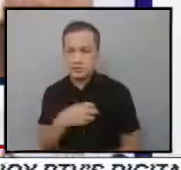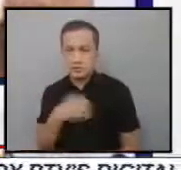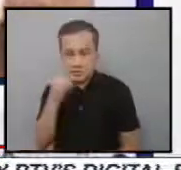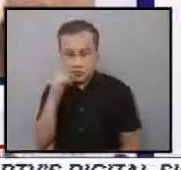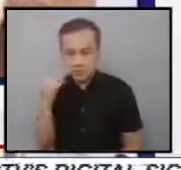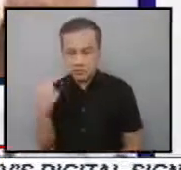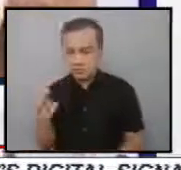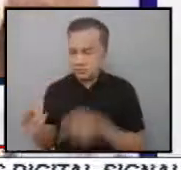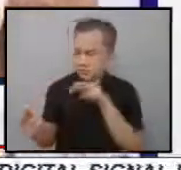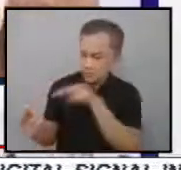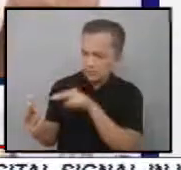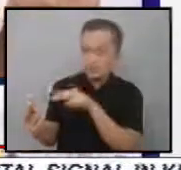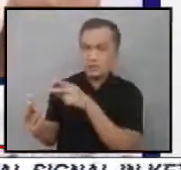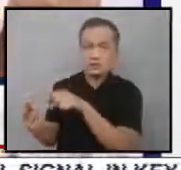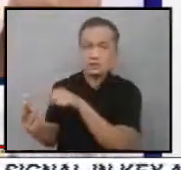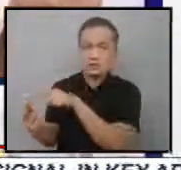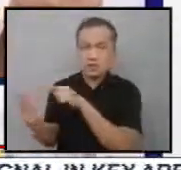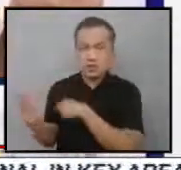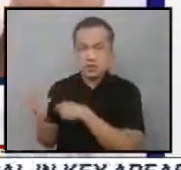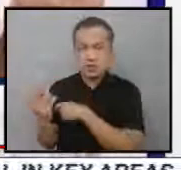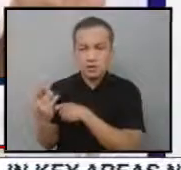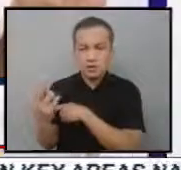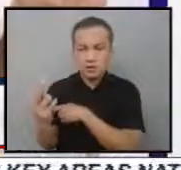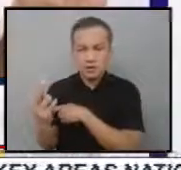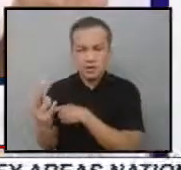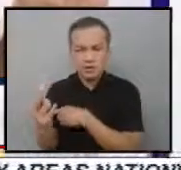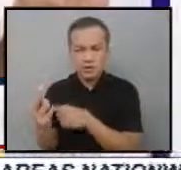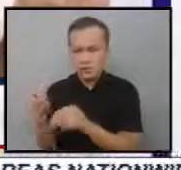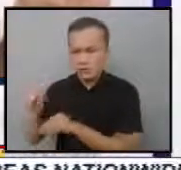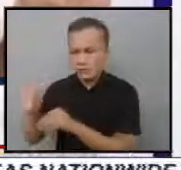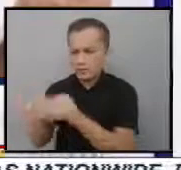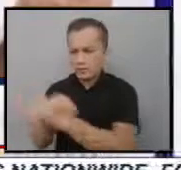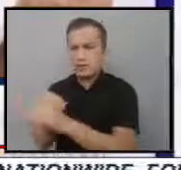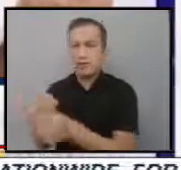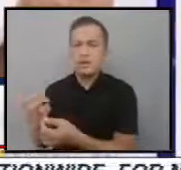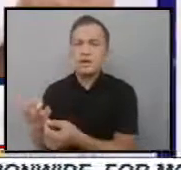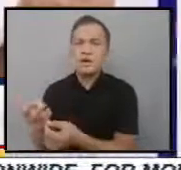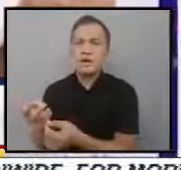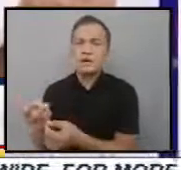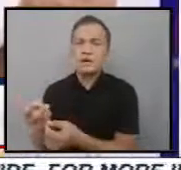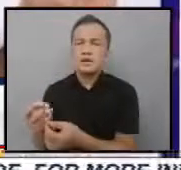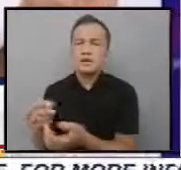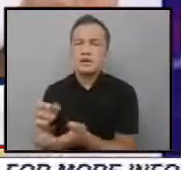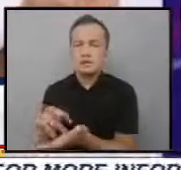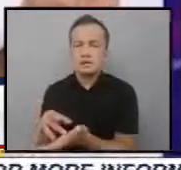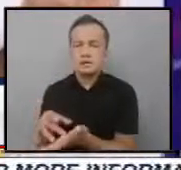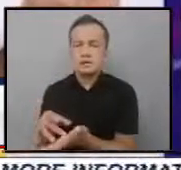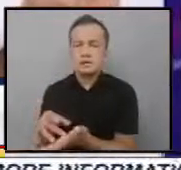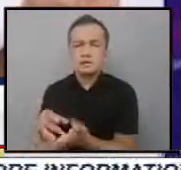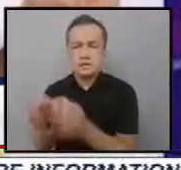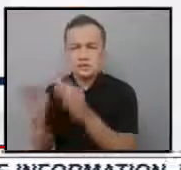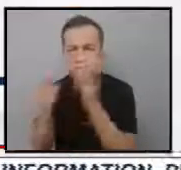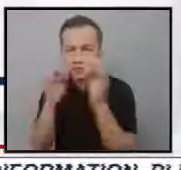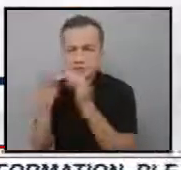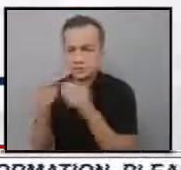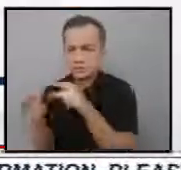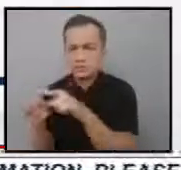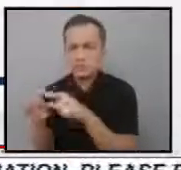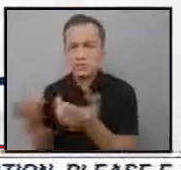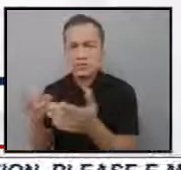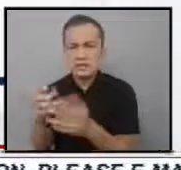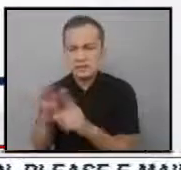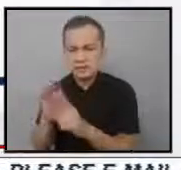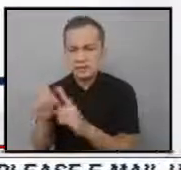ang dalawang suspect na nagpapalita ng ilegal na droga sa kabaan ng East Santo Street sa Barangay Santo Tomas. Nasa